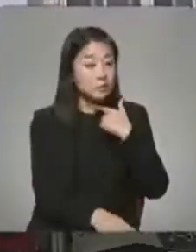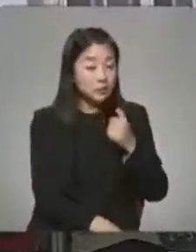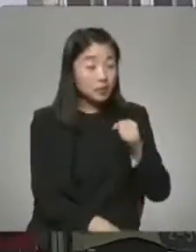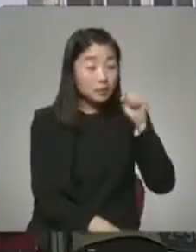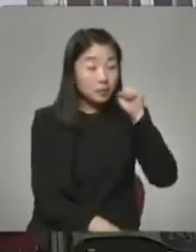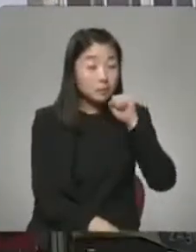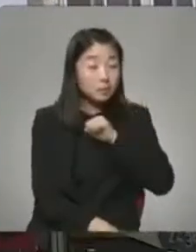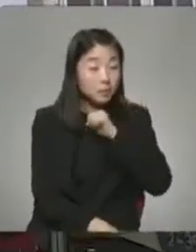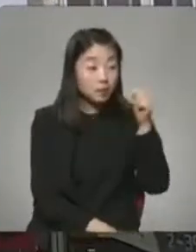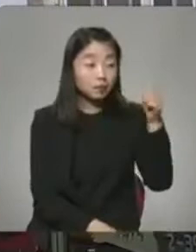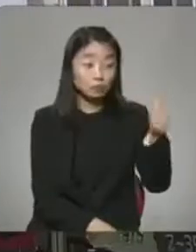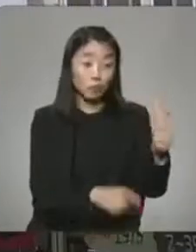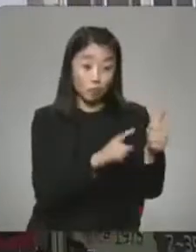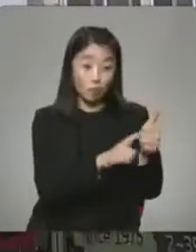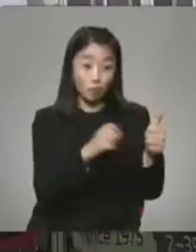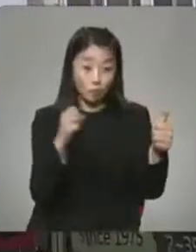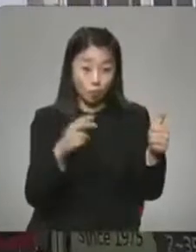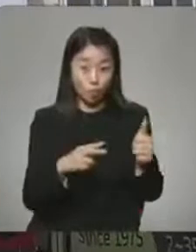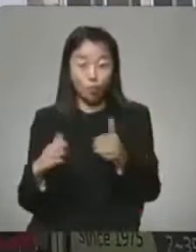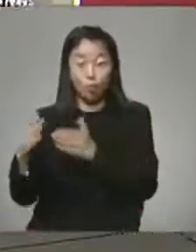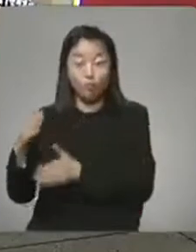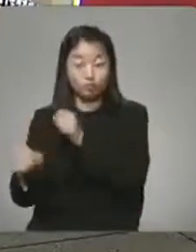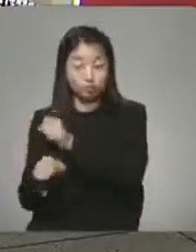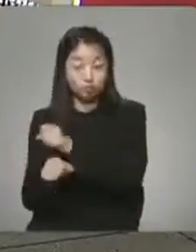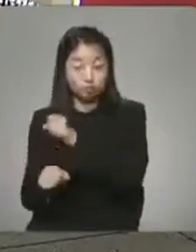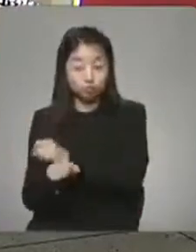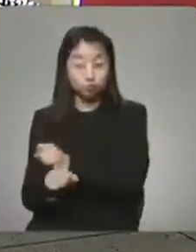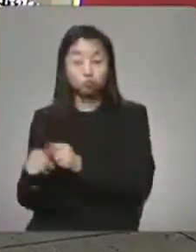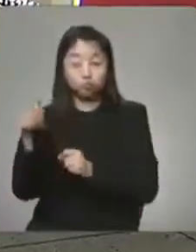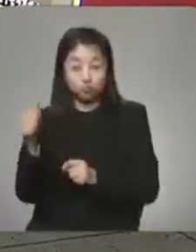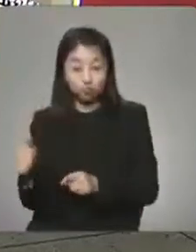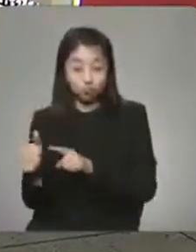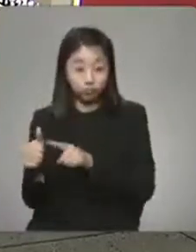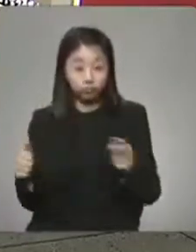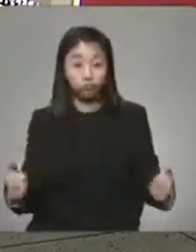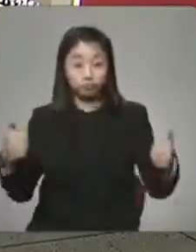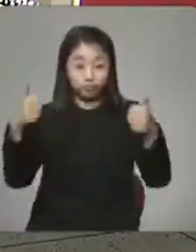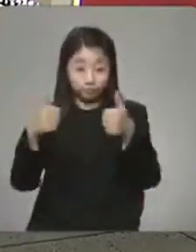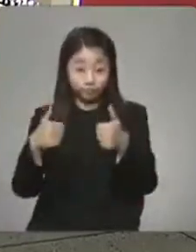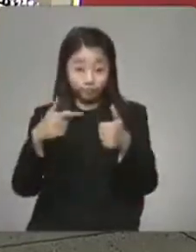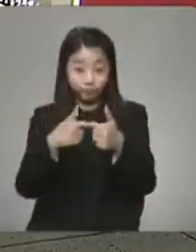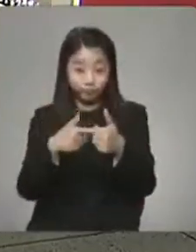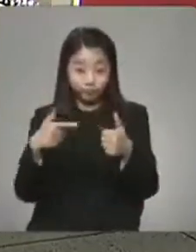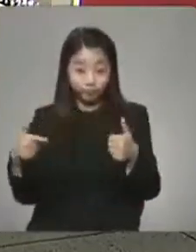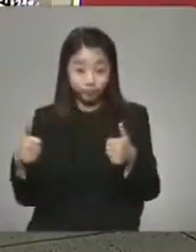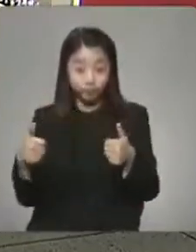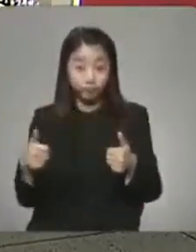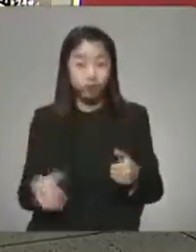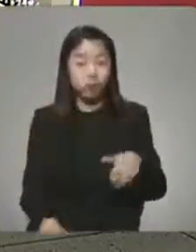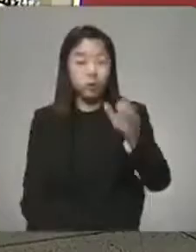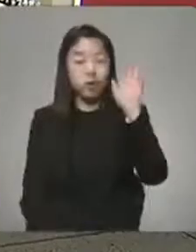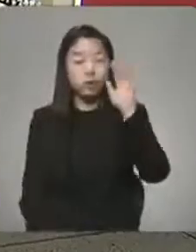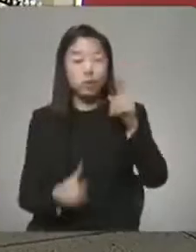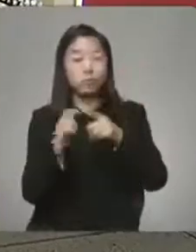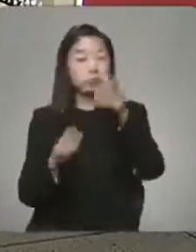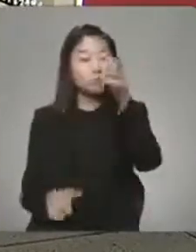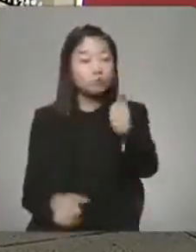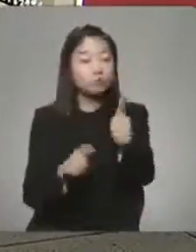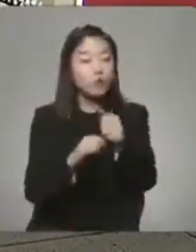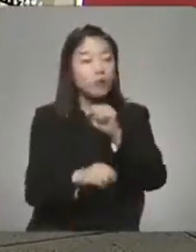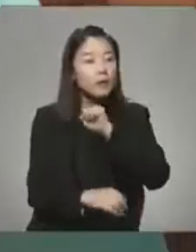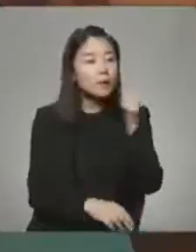출신의 민주당 후보와 전직 공무원 출신인 국민의힘 후보의 맞대결. 군수 자리를 놓고 수성과